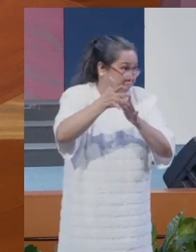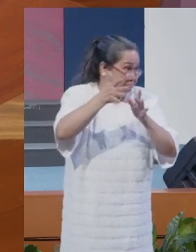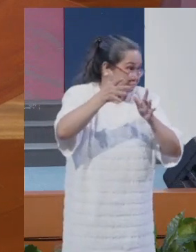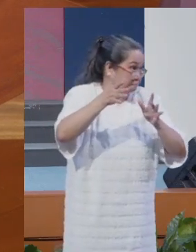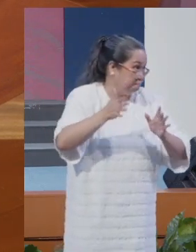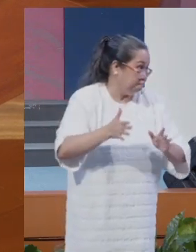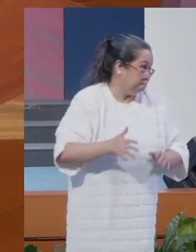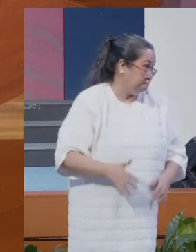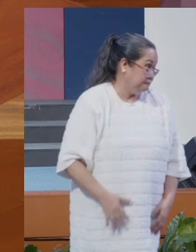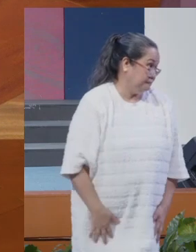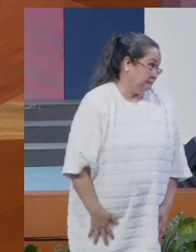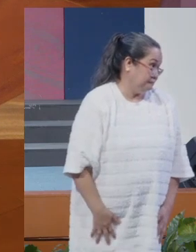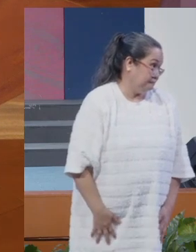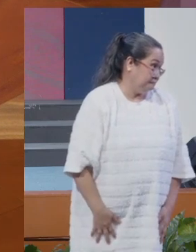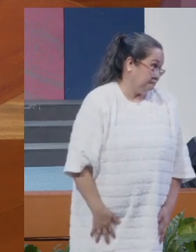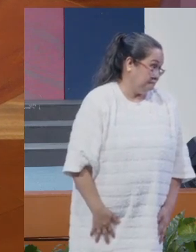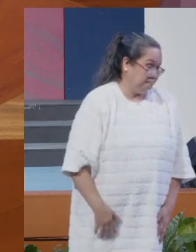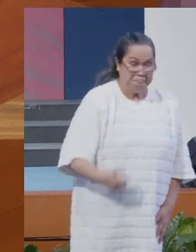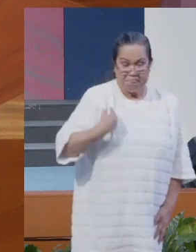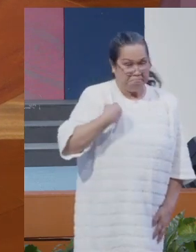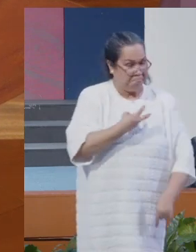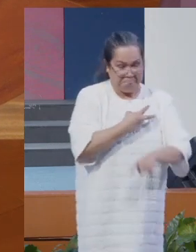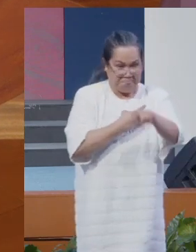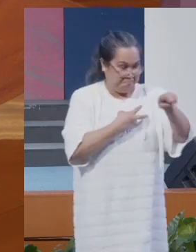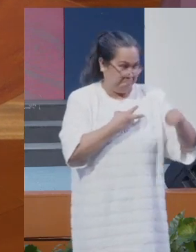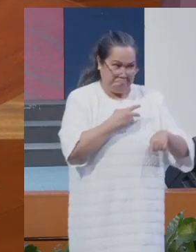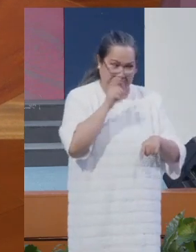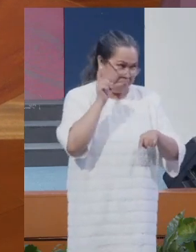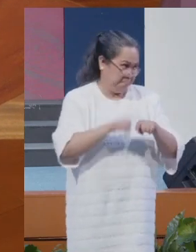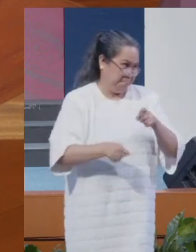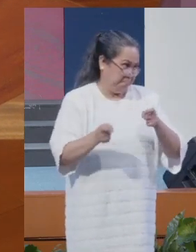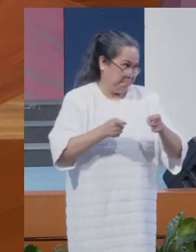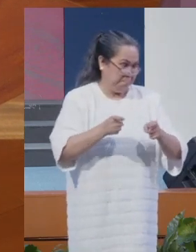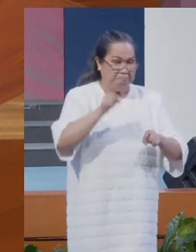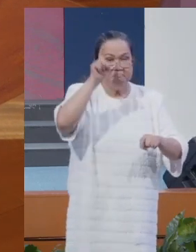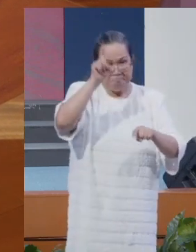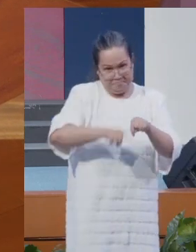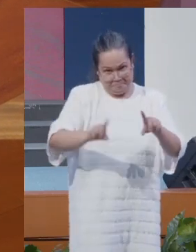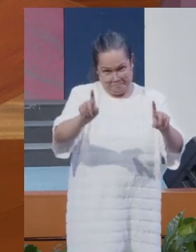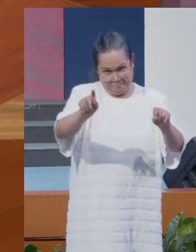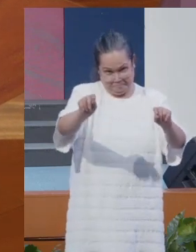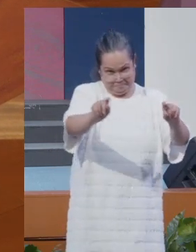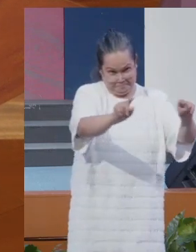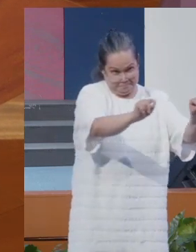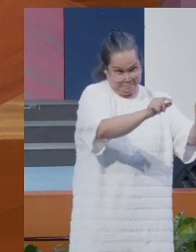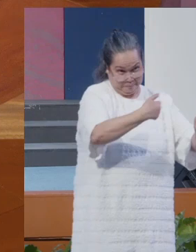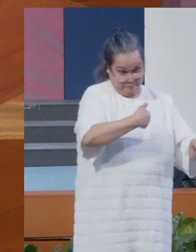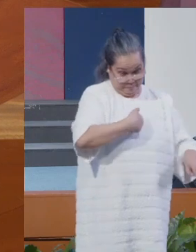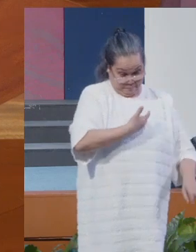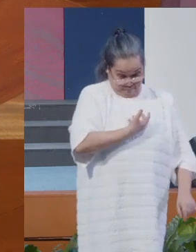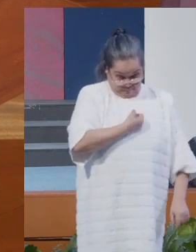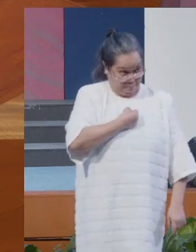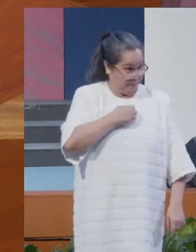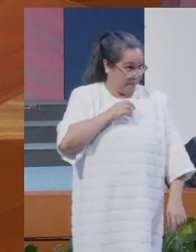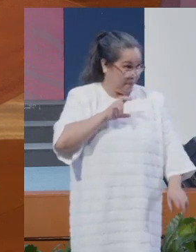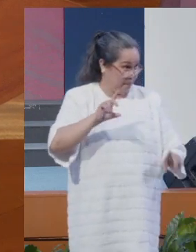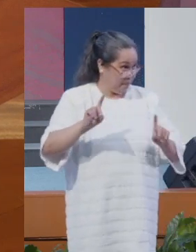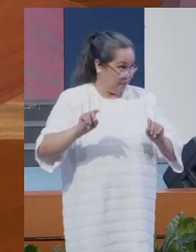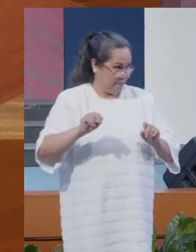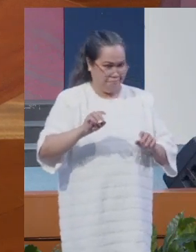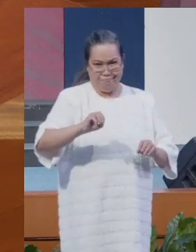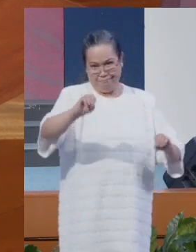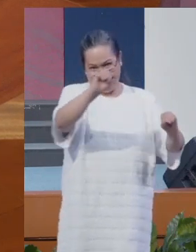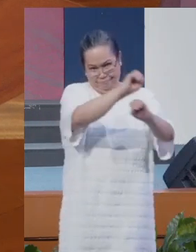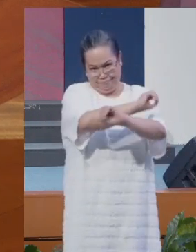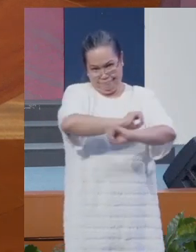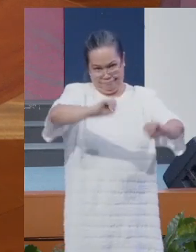hindi natin kontrolado, mga kapatid. At wala tayong magagawa. Katulad ng ating alam. Gusto